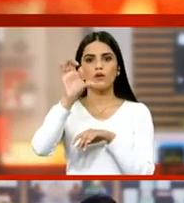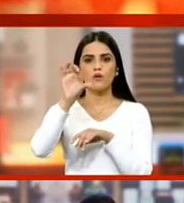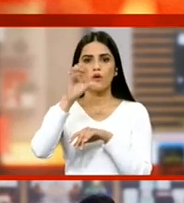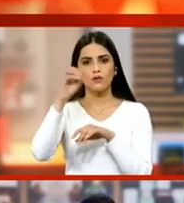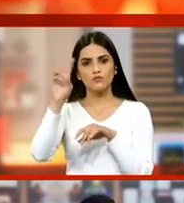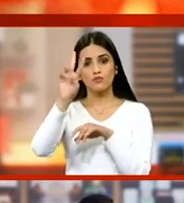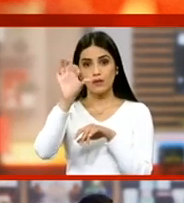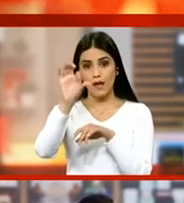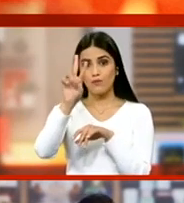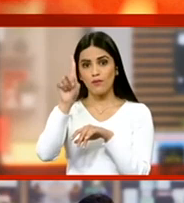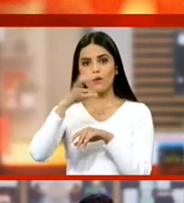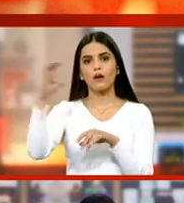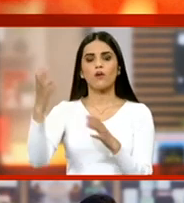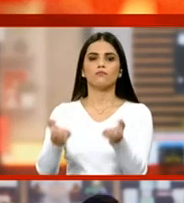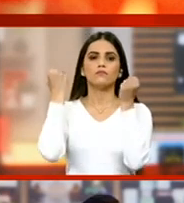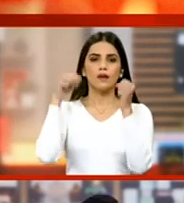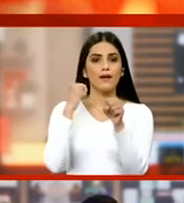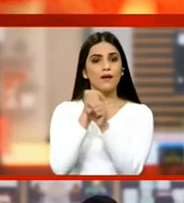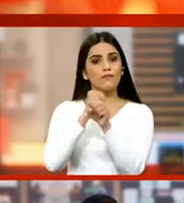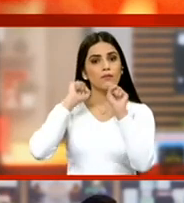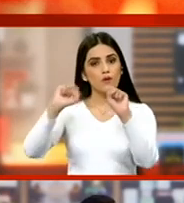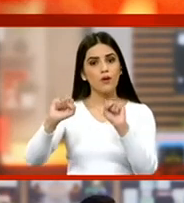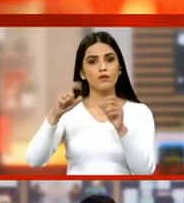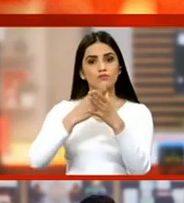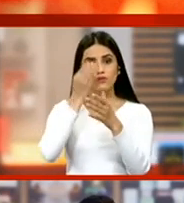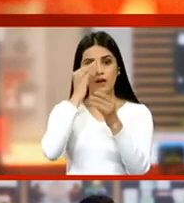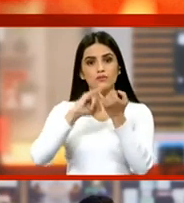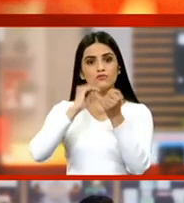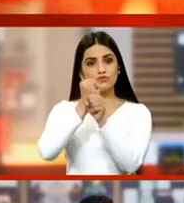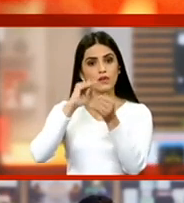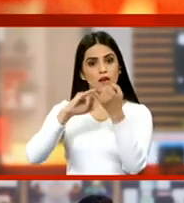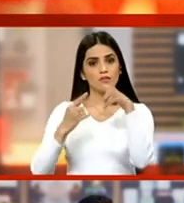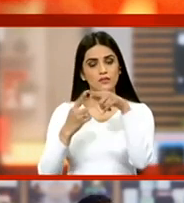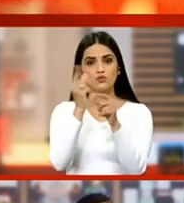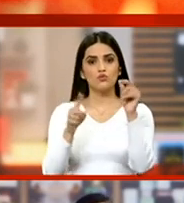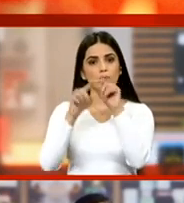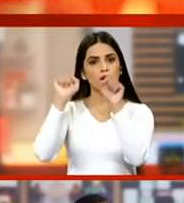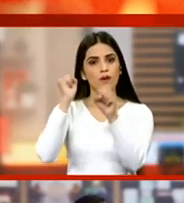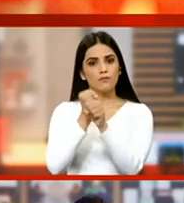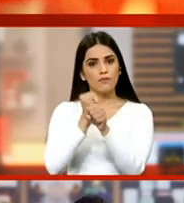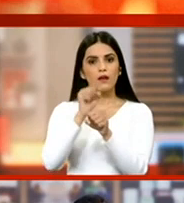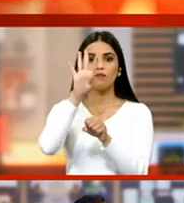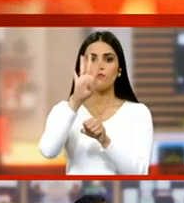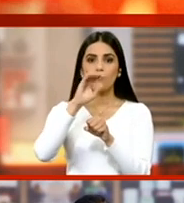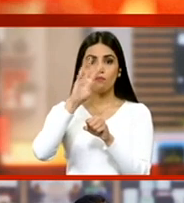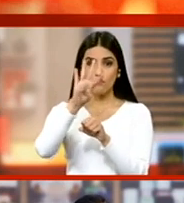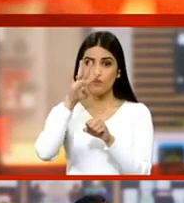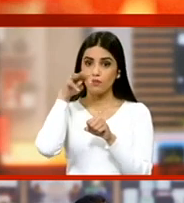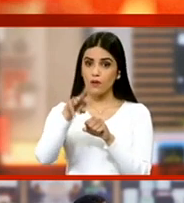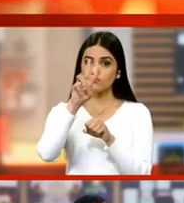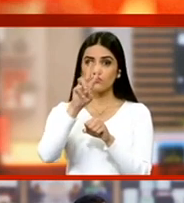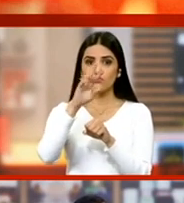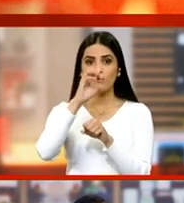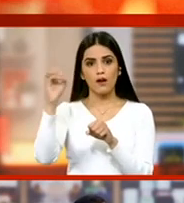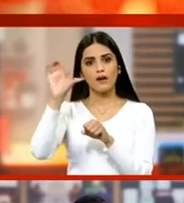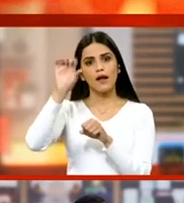करोर का राज़स्व सरकार को हासिल हुआ वहीं सरकार को जनवरी में GST से यूपी सरकार को 4,291 करोर राजसु मिला